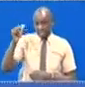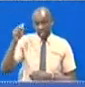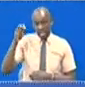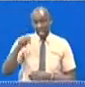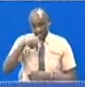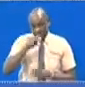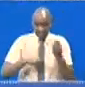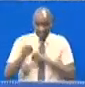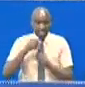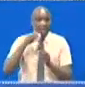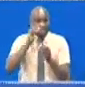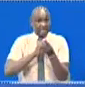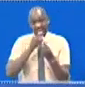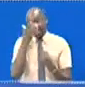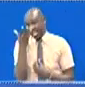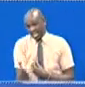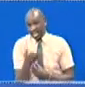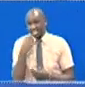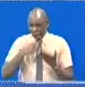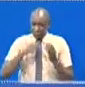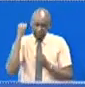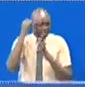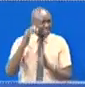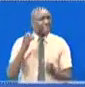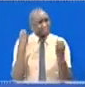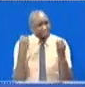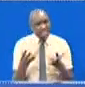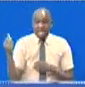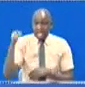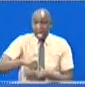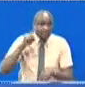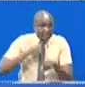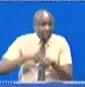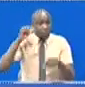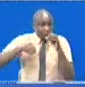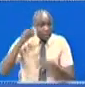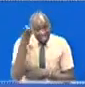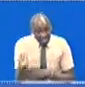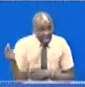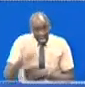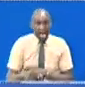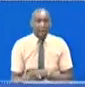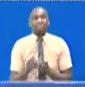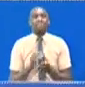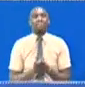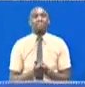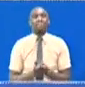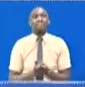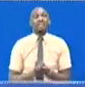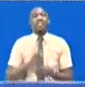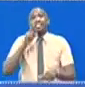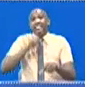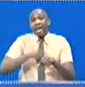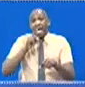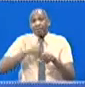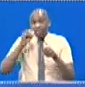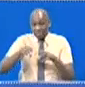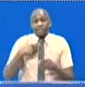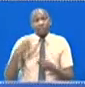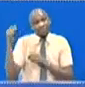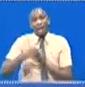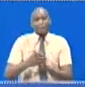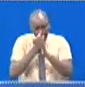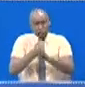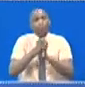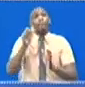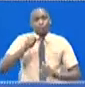anayeuza ndizi hapa, na anasema kuwa wanasiasa wengi hujitokeza tu wakati uchaguzi unapokaribia. Sasira anahusia kura, ataweza kukusalimia